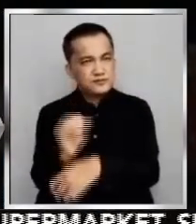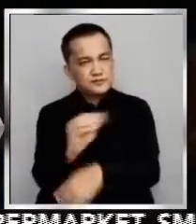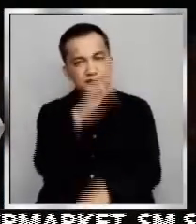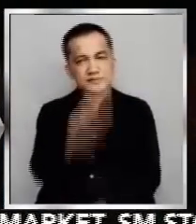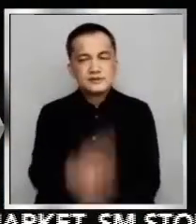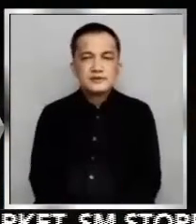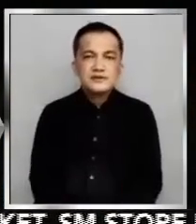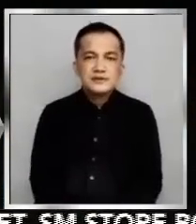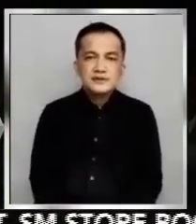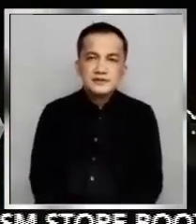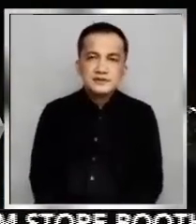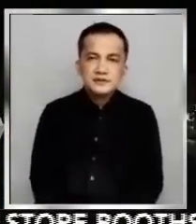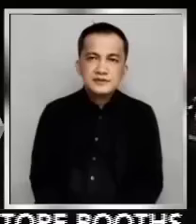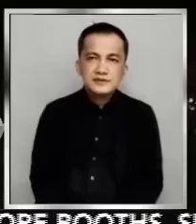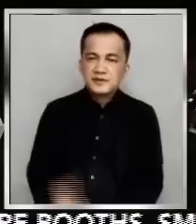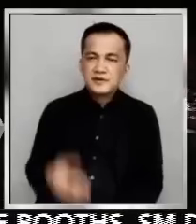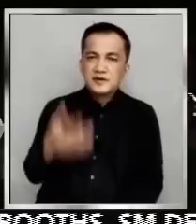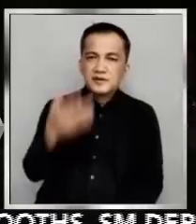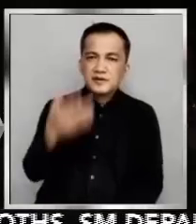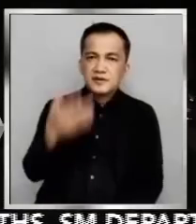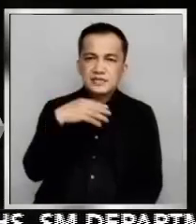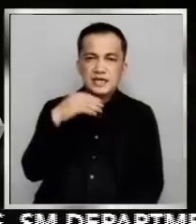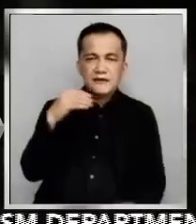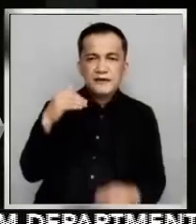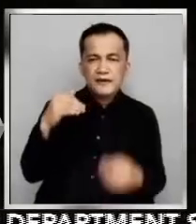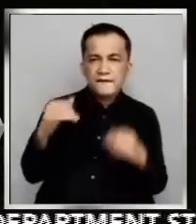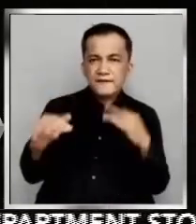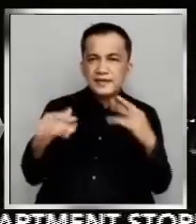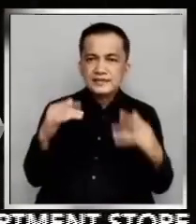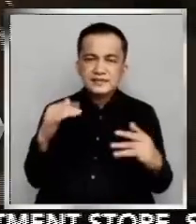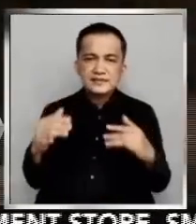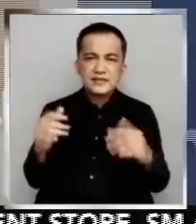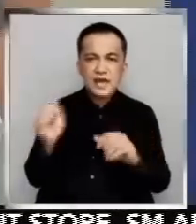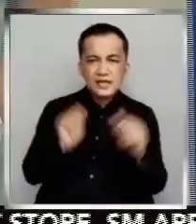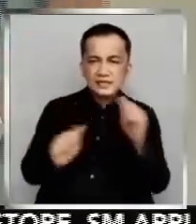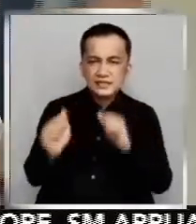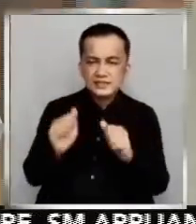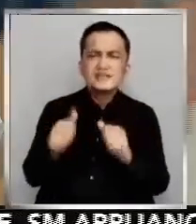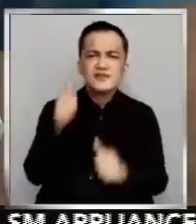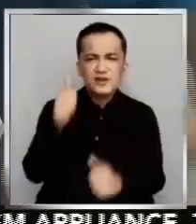Maganda po yung effects, maganda yung acting, promising yung story.